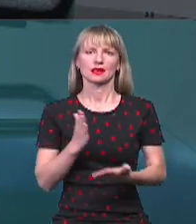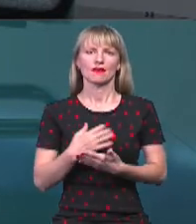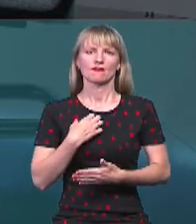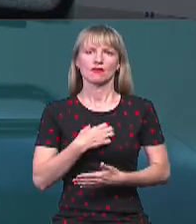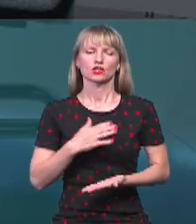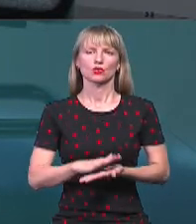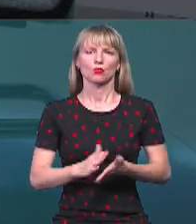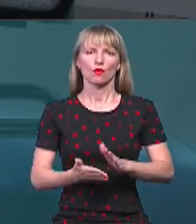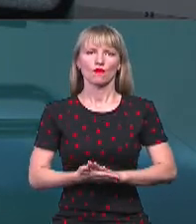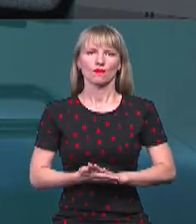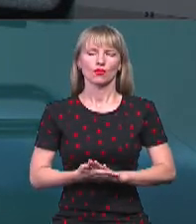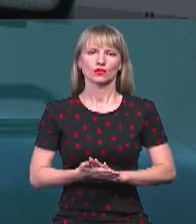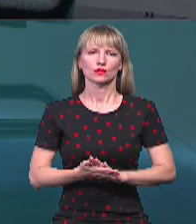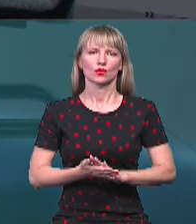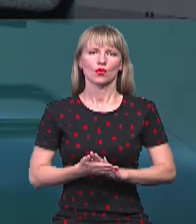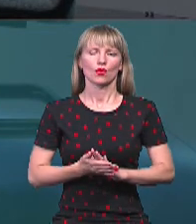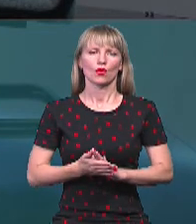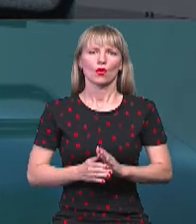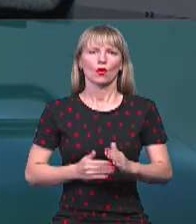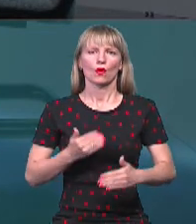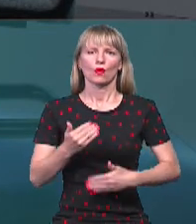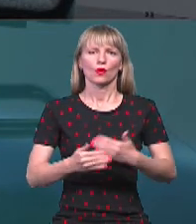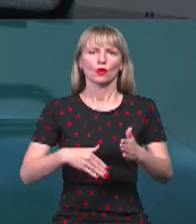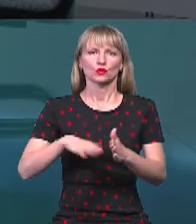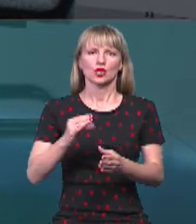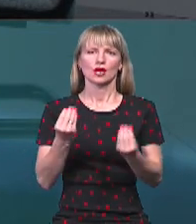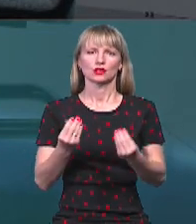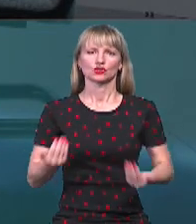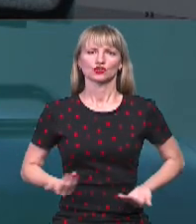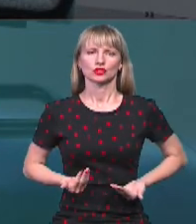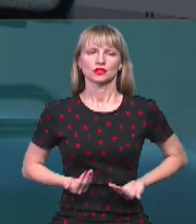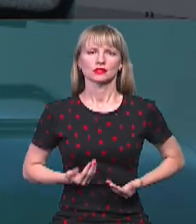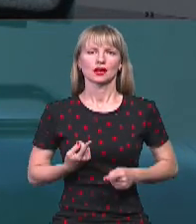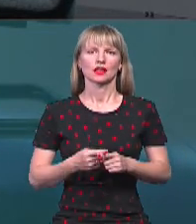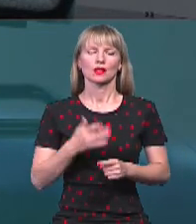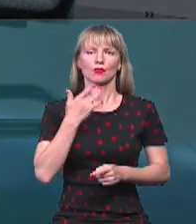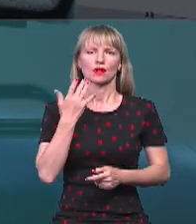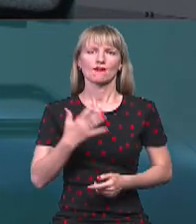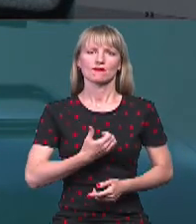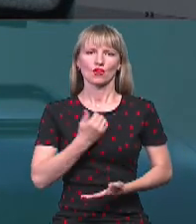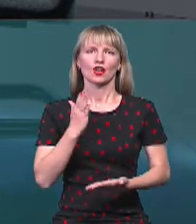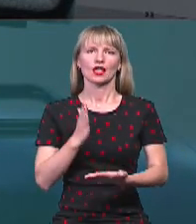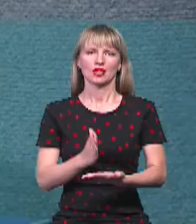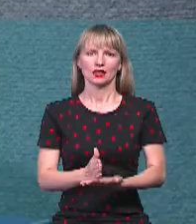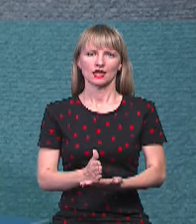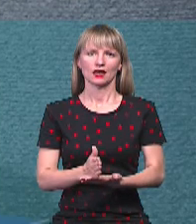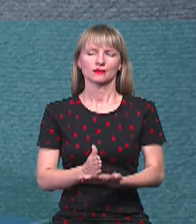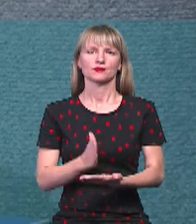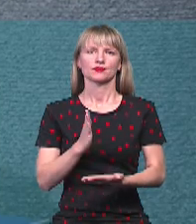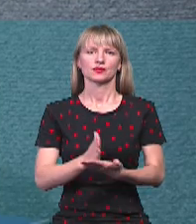ключовою умовою прогресу та якості життя. От тобто на сьогоднішній... політична воля вища є? Так, є.